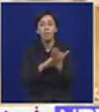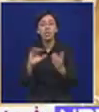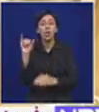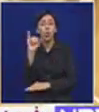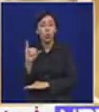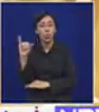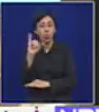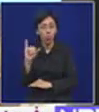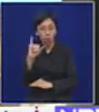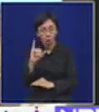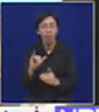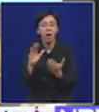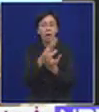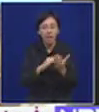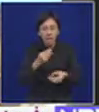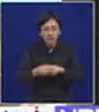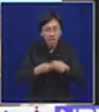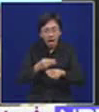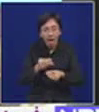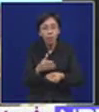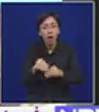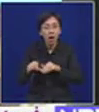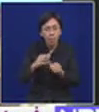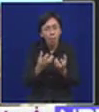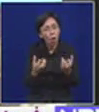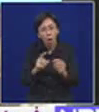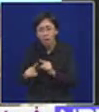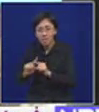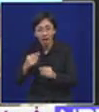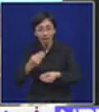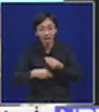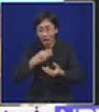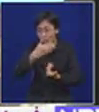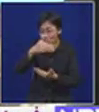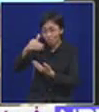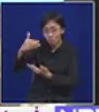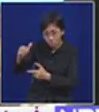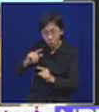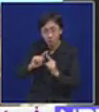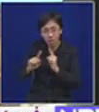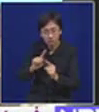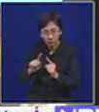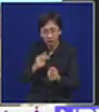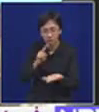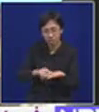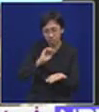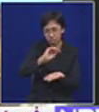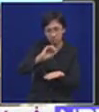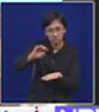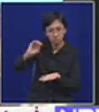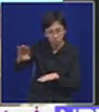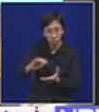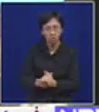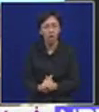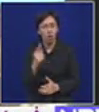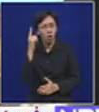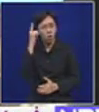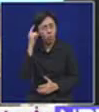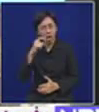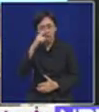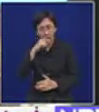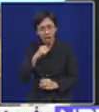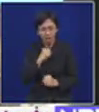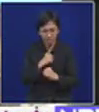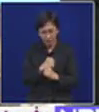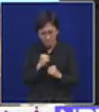ปและประเทศคู่ค้าสินค้าประมงของไทยซึ่งทางสหภาพยุโรปเห็นถึงความมุ่งมั่นของไทยและมีท่าทีตอบสน